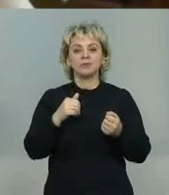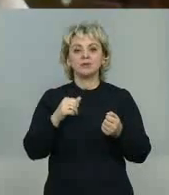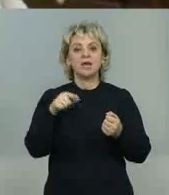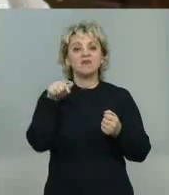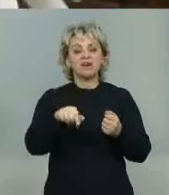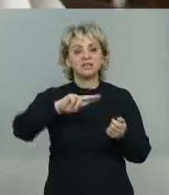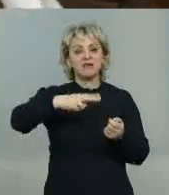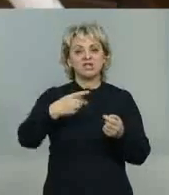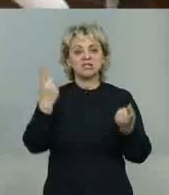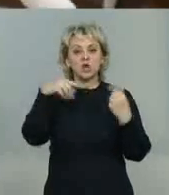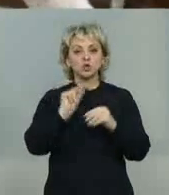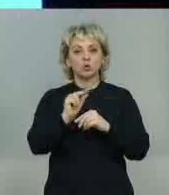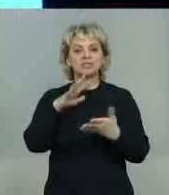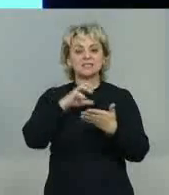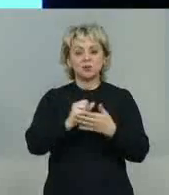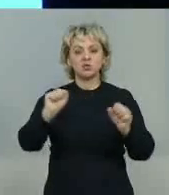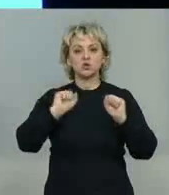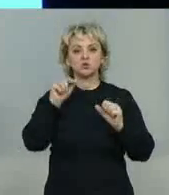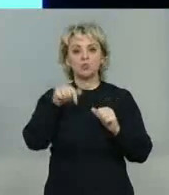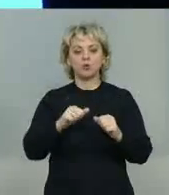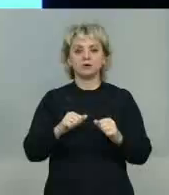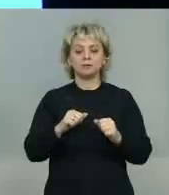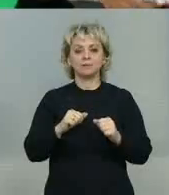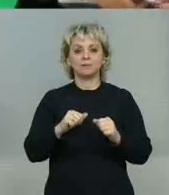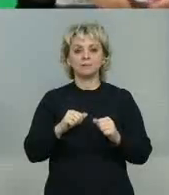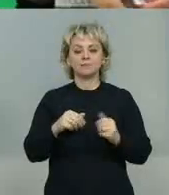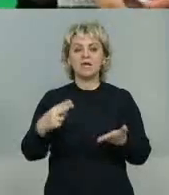В этой версии сказка учит заниматься спортом.